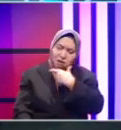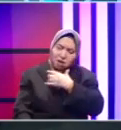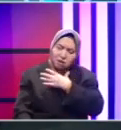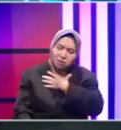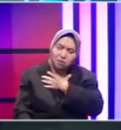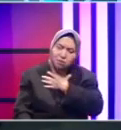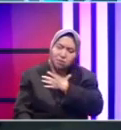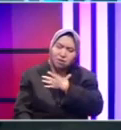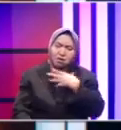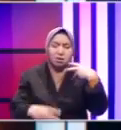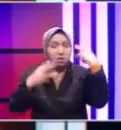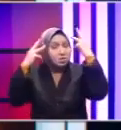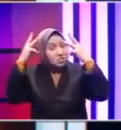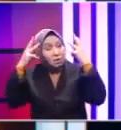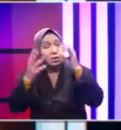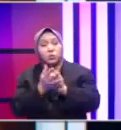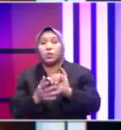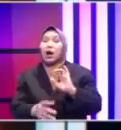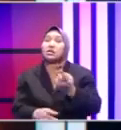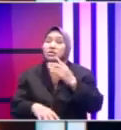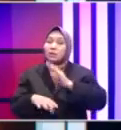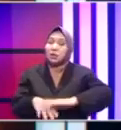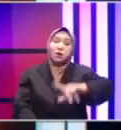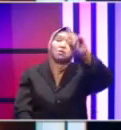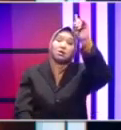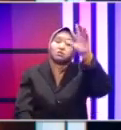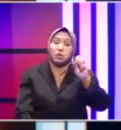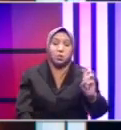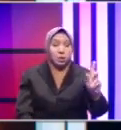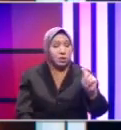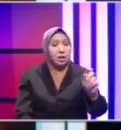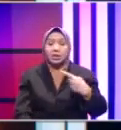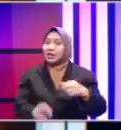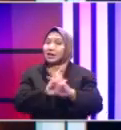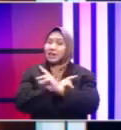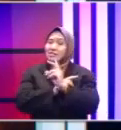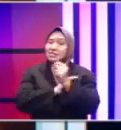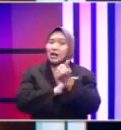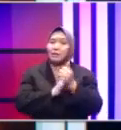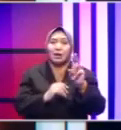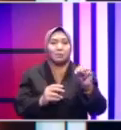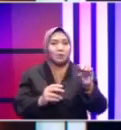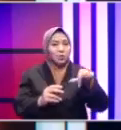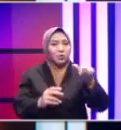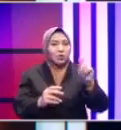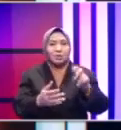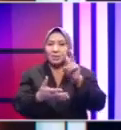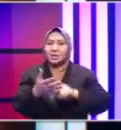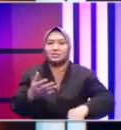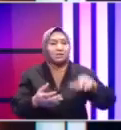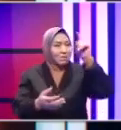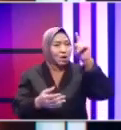ah dan kegusaran kau itu hanya kepada Allah subhanahuwata'ala kita berhak sebentar MyQuran Time Watch